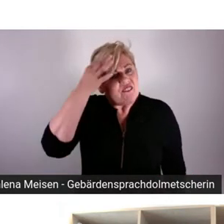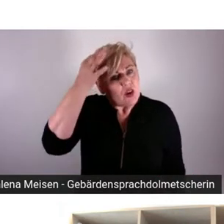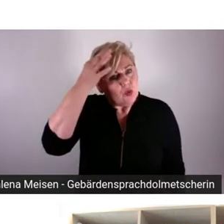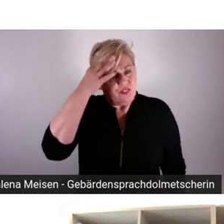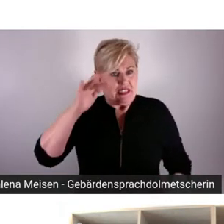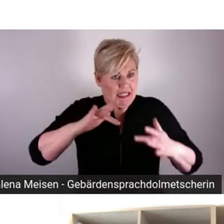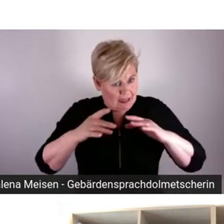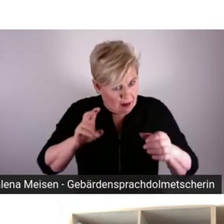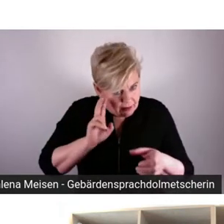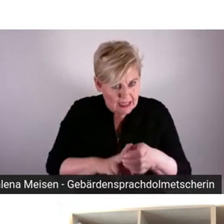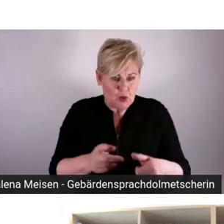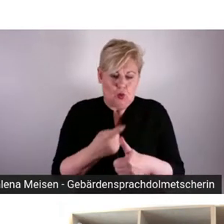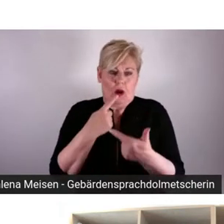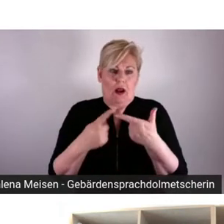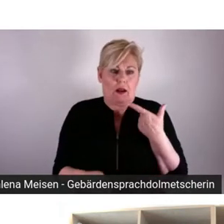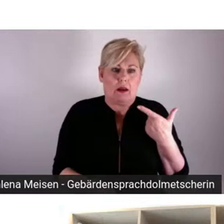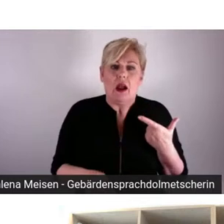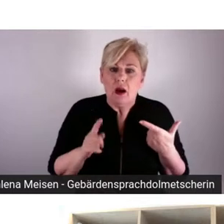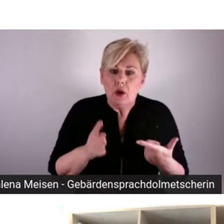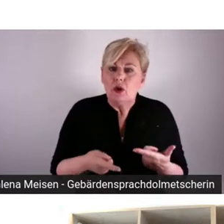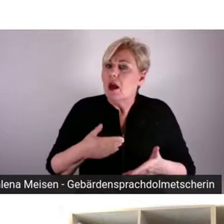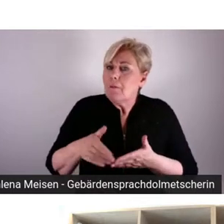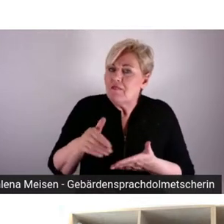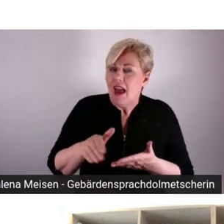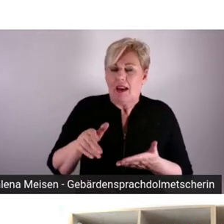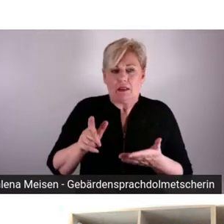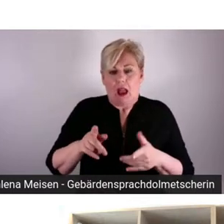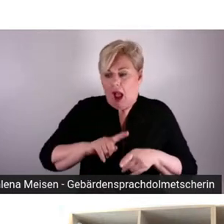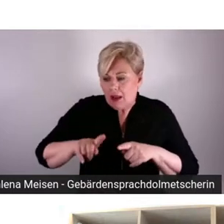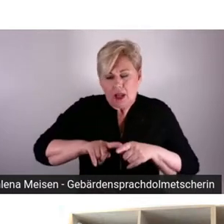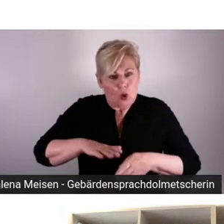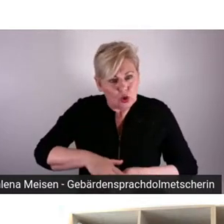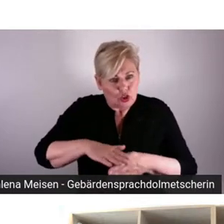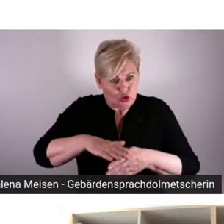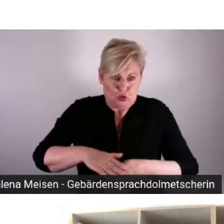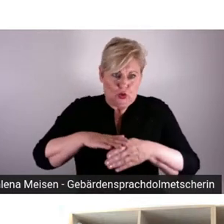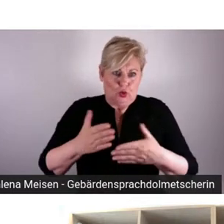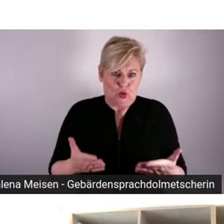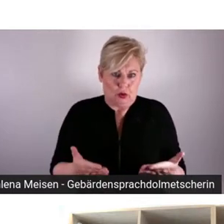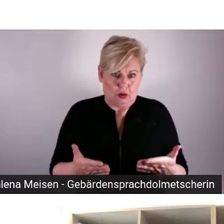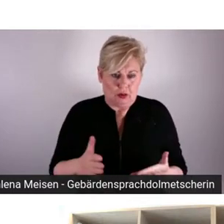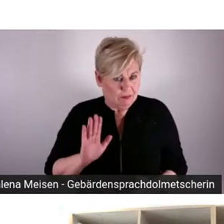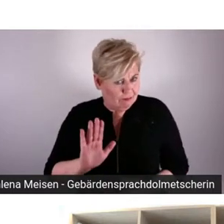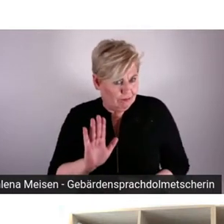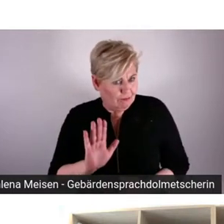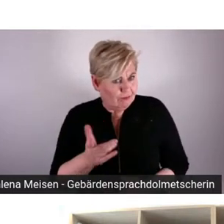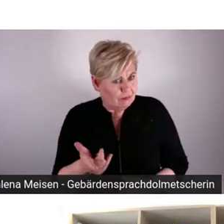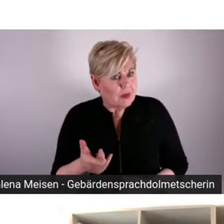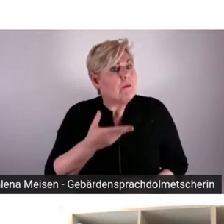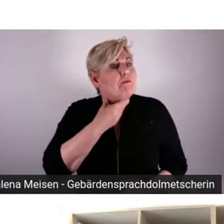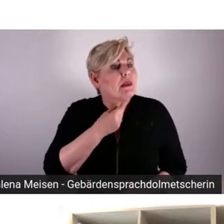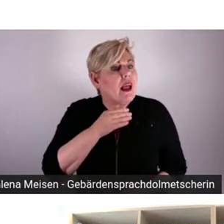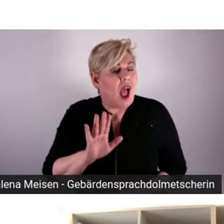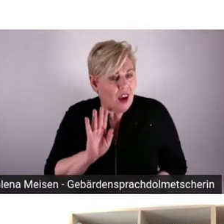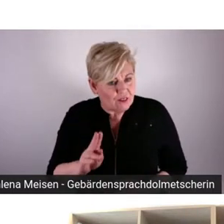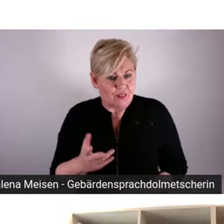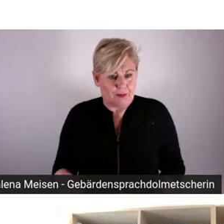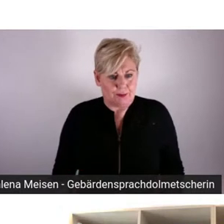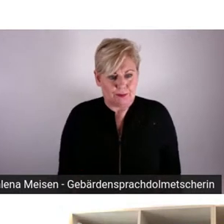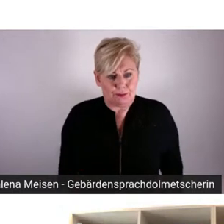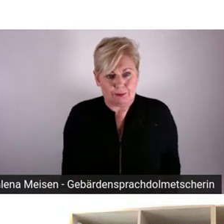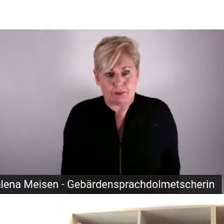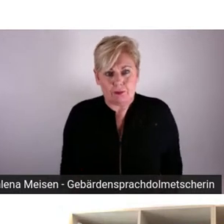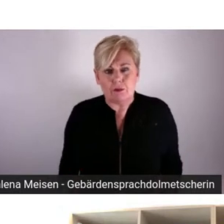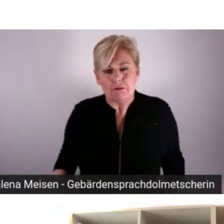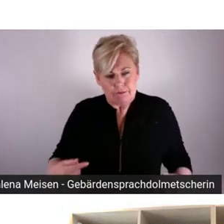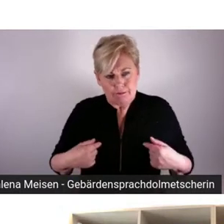Internetzugang und weitere Unterstützungsmöglichkeiten entsprechend ihrer besonderen Bedarfe. Und die eindringliche